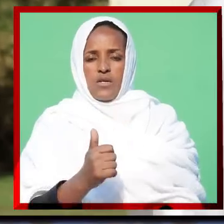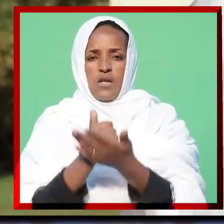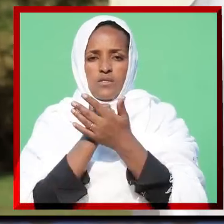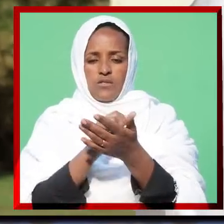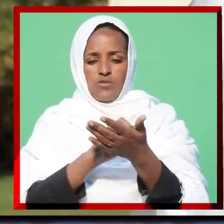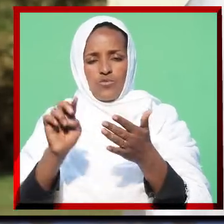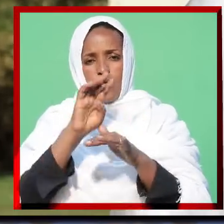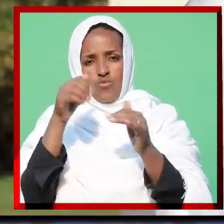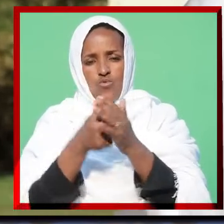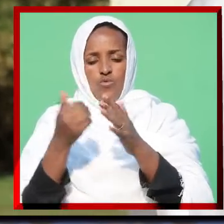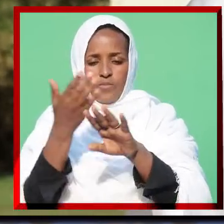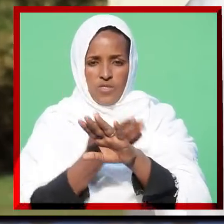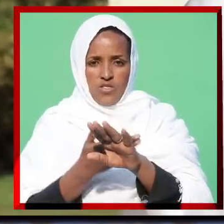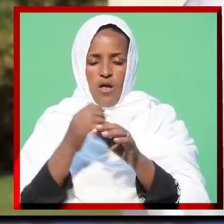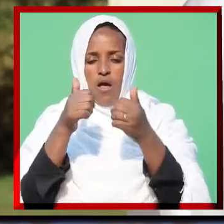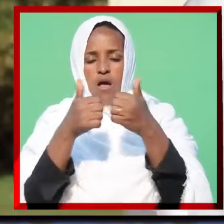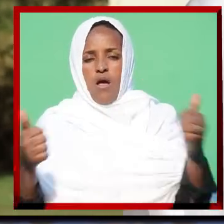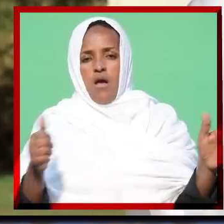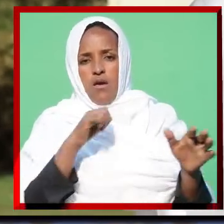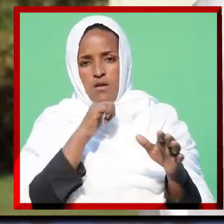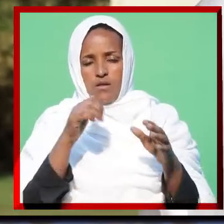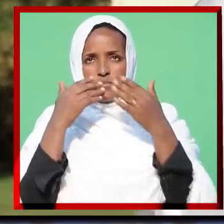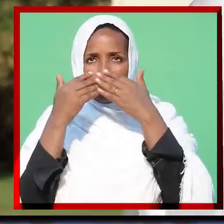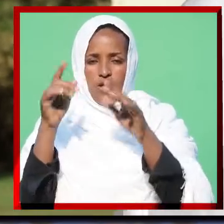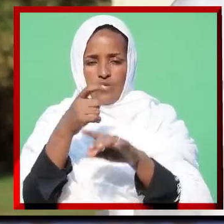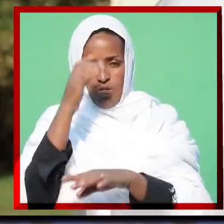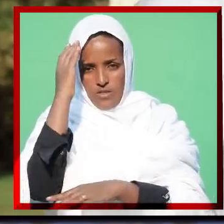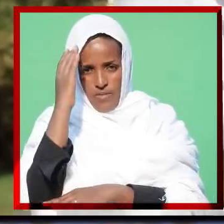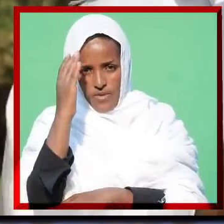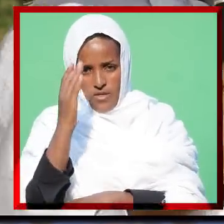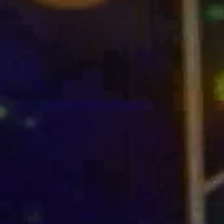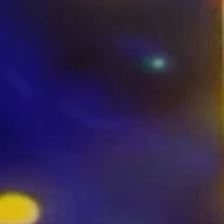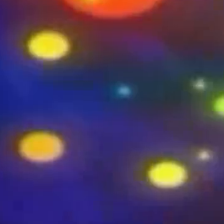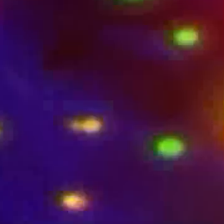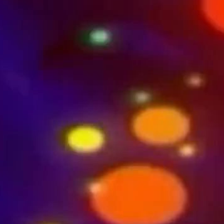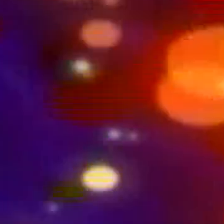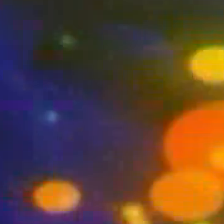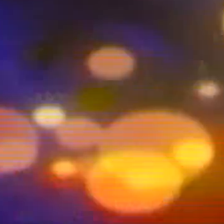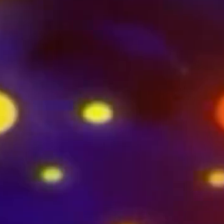ጥበቃ ረዳትነት የቅዱሳን ሁሉ ምልጃ ረዳት አይለየን። ወስብሐት ለእግዚአብሔር።